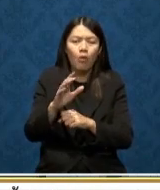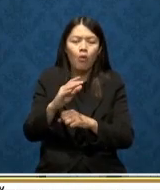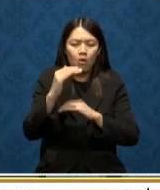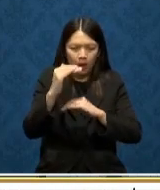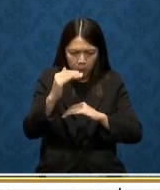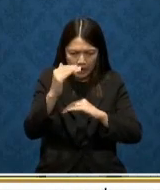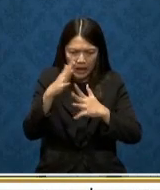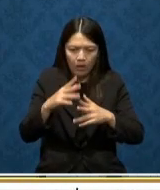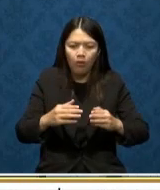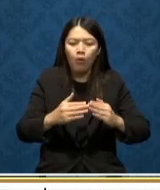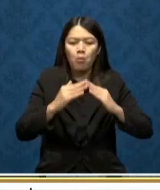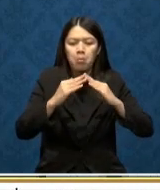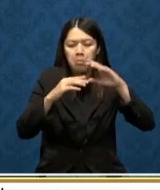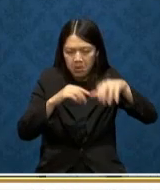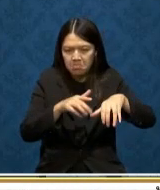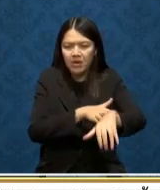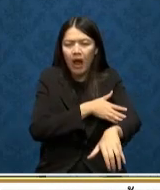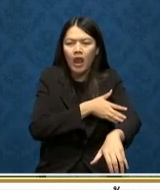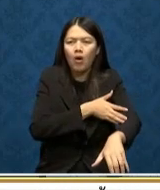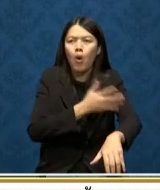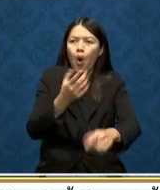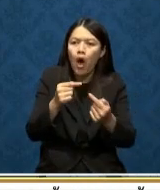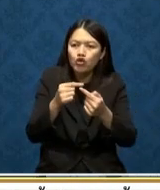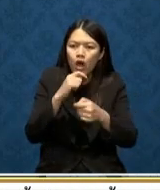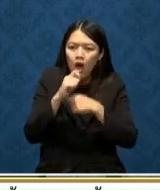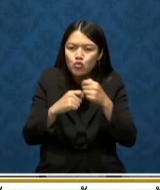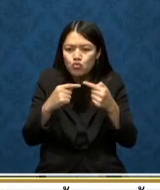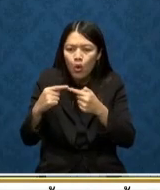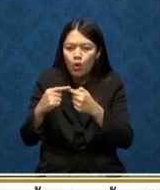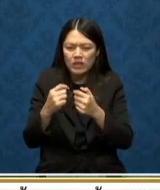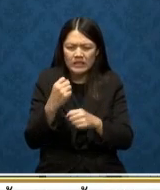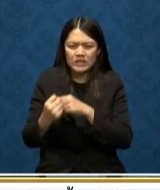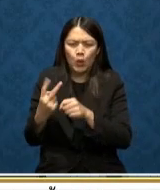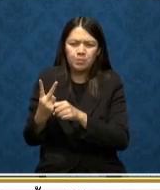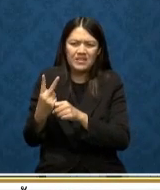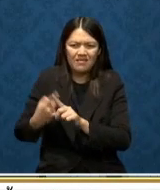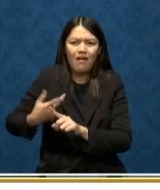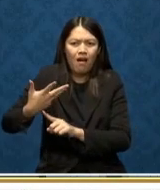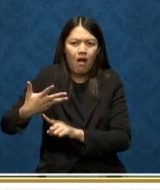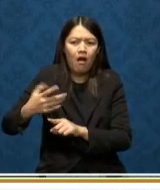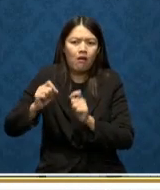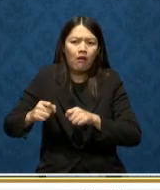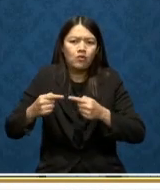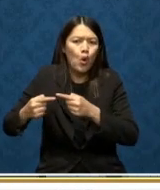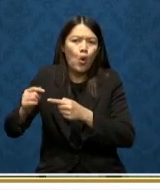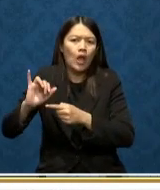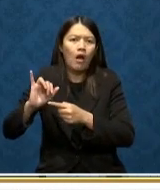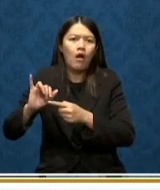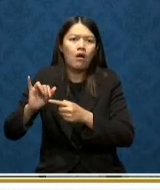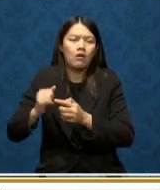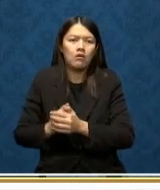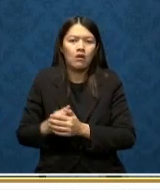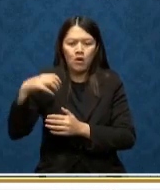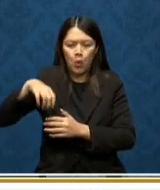อำเภอได้ขอตริยาตถกต้องมันนี้เวลาได้ร่วงเลยมาเป็นเวลา 2 ปี 5 เดือน เข้ายัไมรัแจ้งผลการพินาจากกร